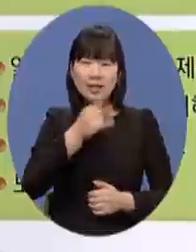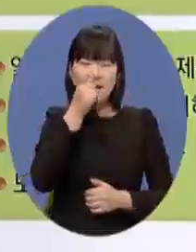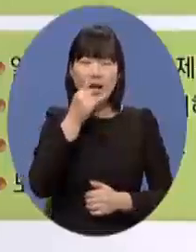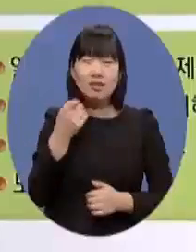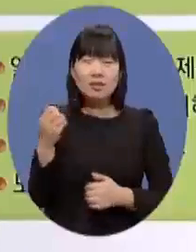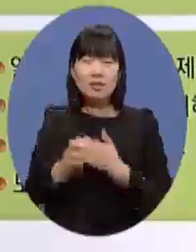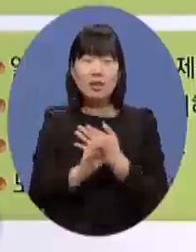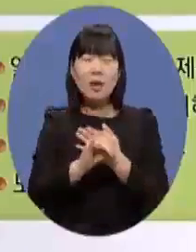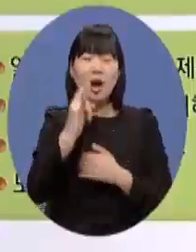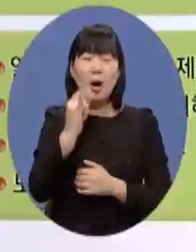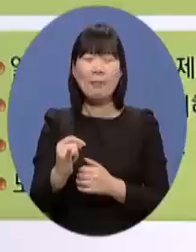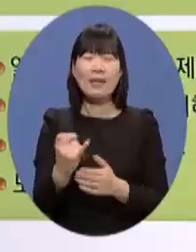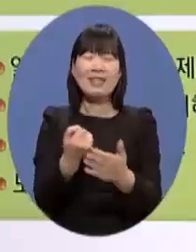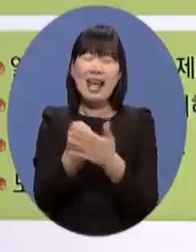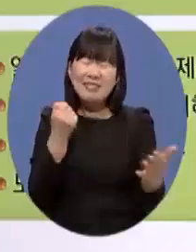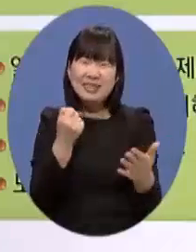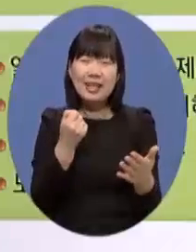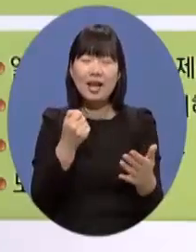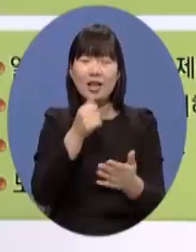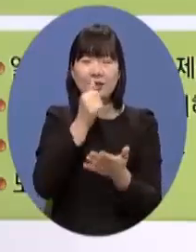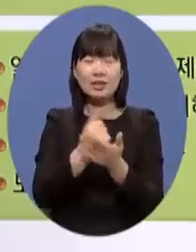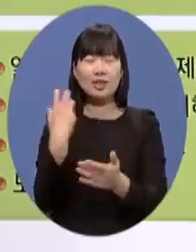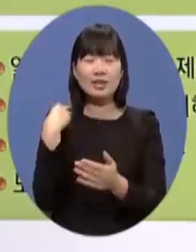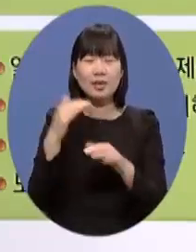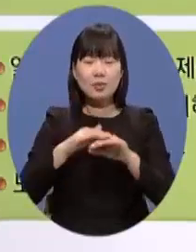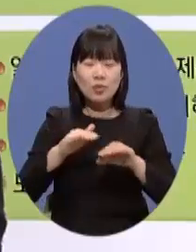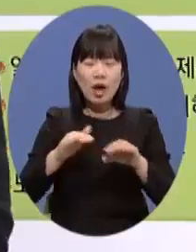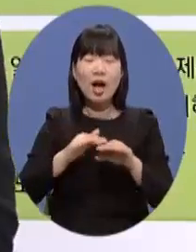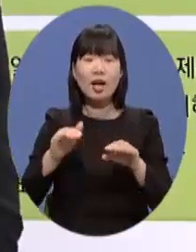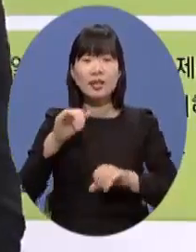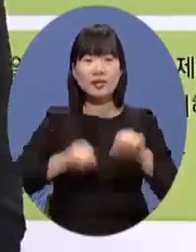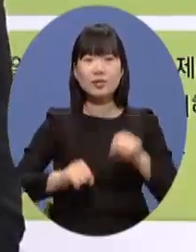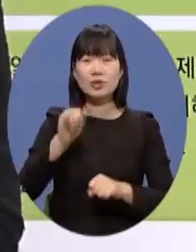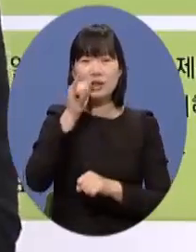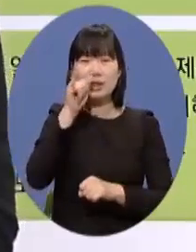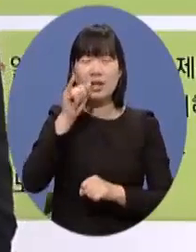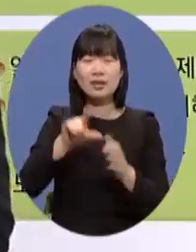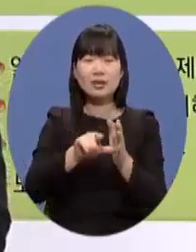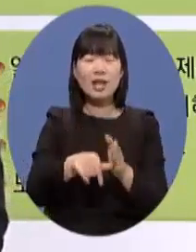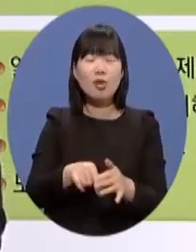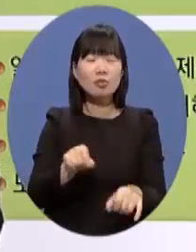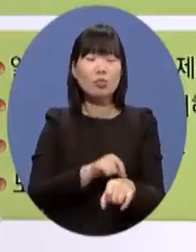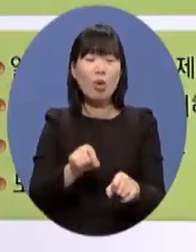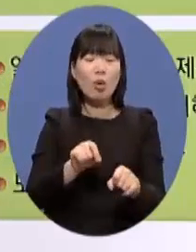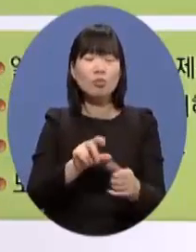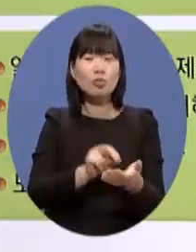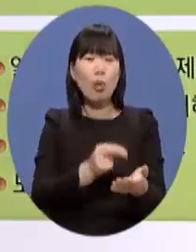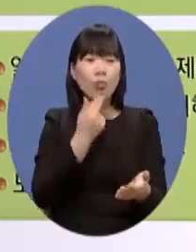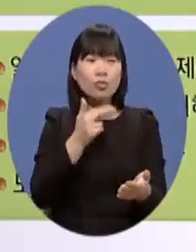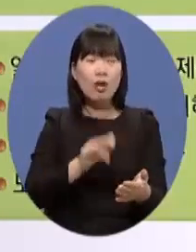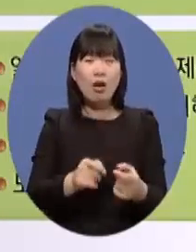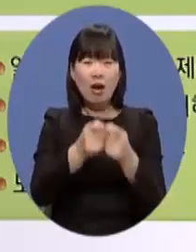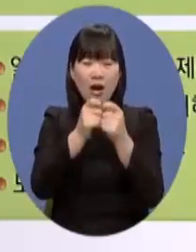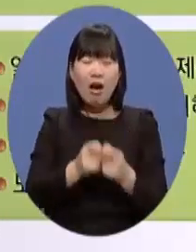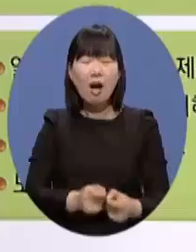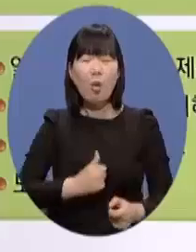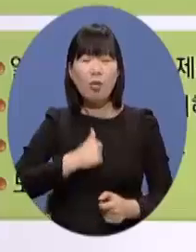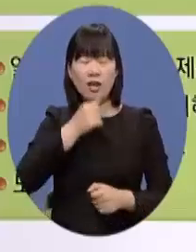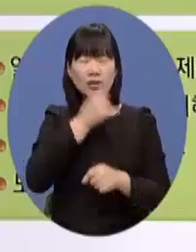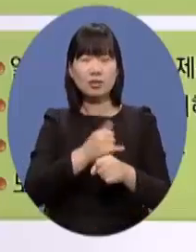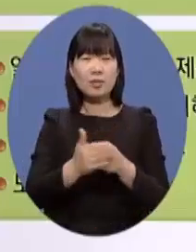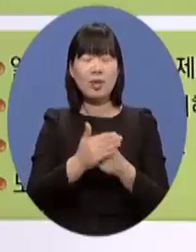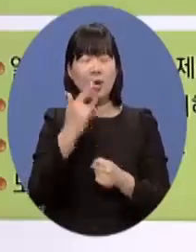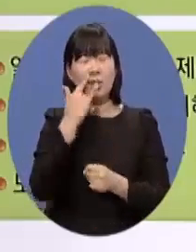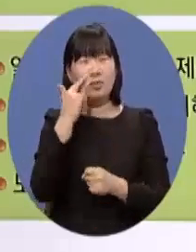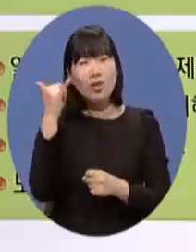엄마 탓을 막 해서 죄의식을 풀어버리려는 것들도 있어요. 그래서 이때는 별거 아닌 것 같고 아이가 그냥 사사건건 화를 내서